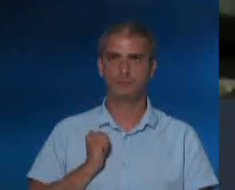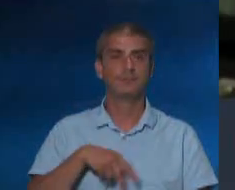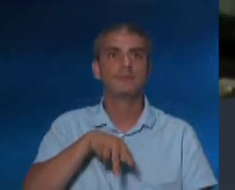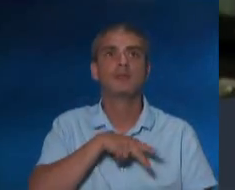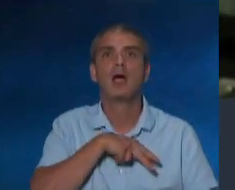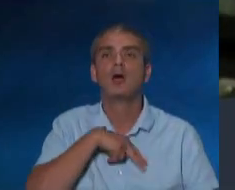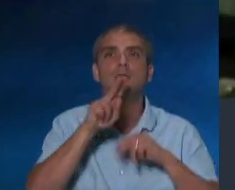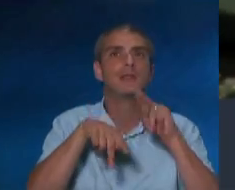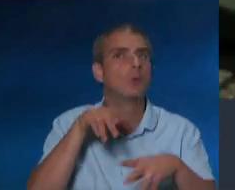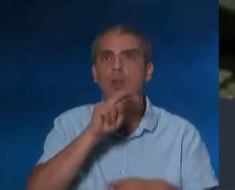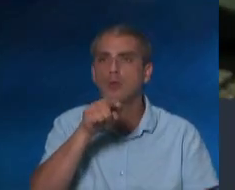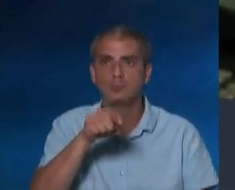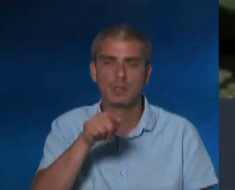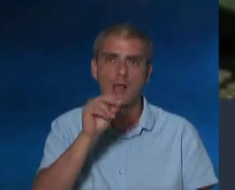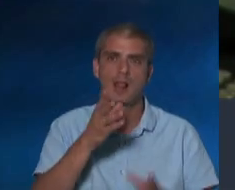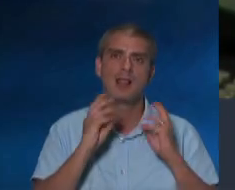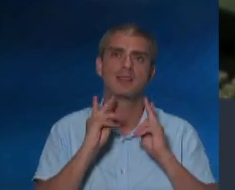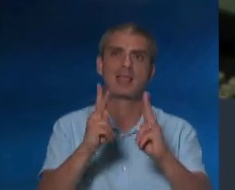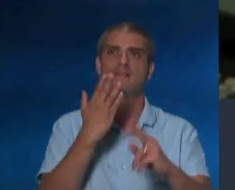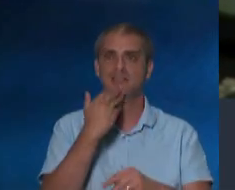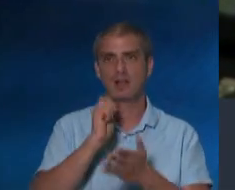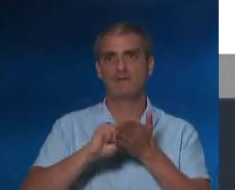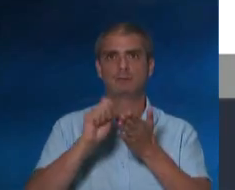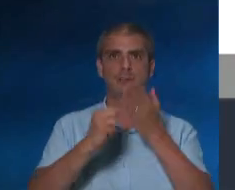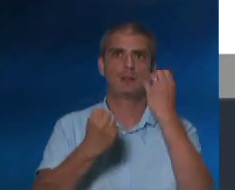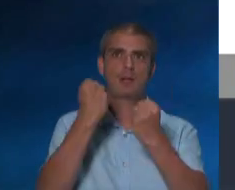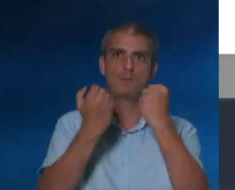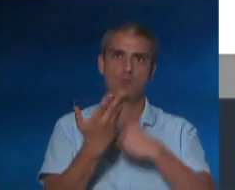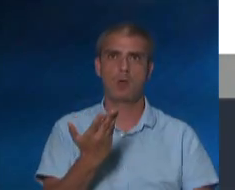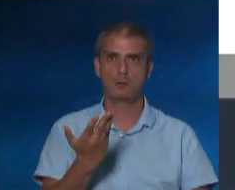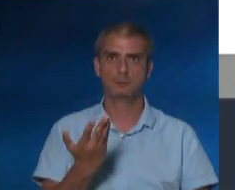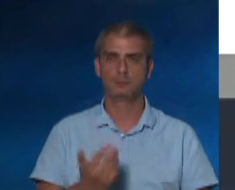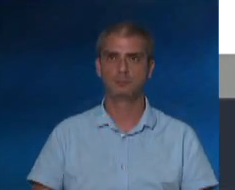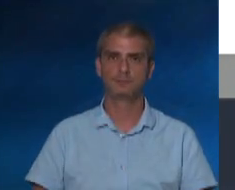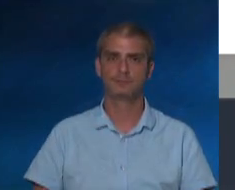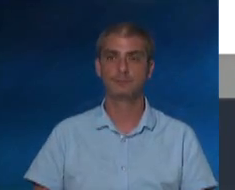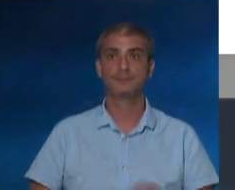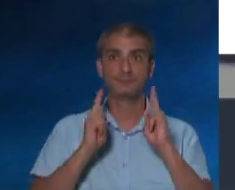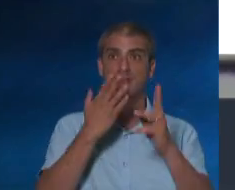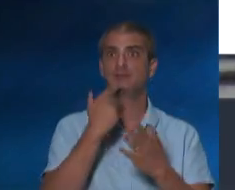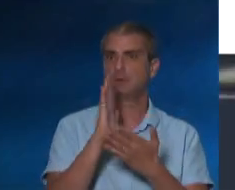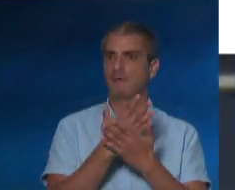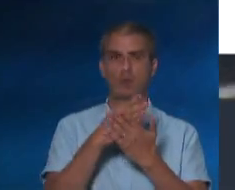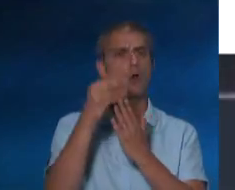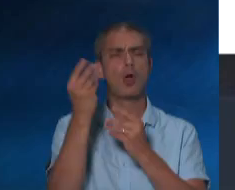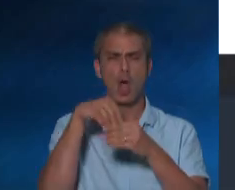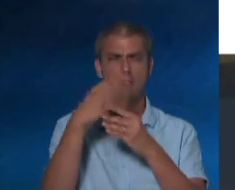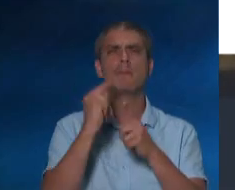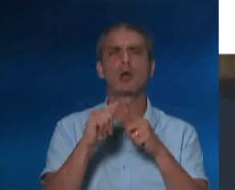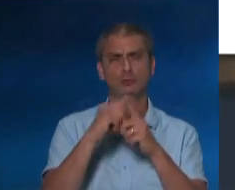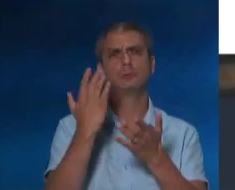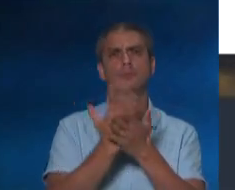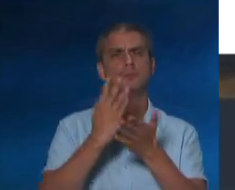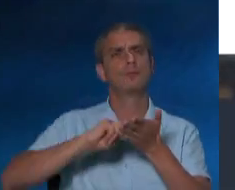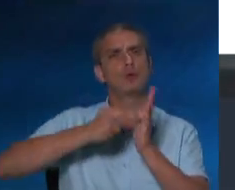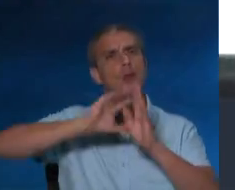לטיפול בנושא מוטלת על נתיבי ישראל ומשרד התחבורה. נתיבי ישראל קבעו שתוך מספר חודשים הם מכינים תוכנית